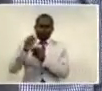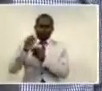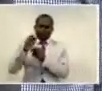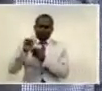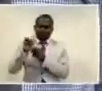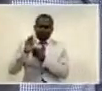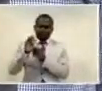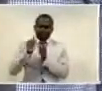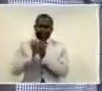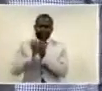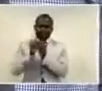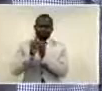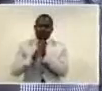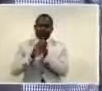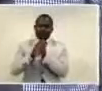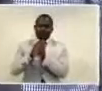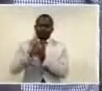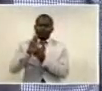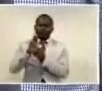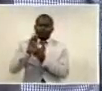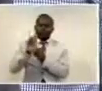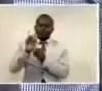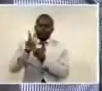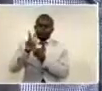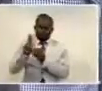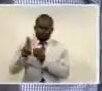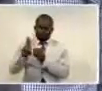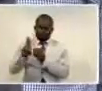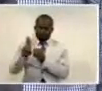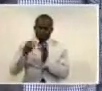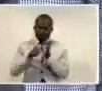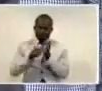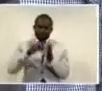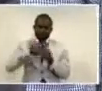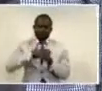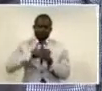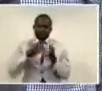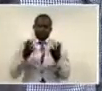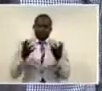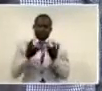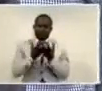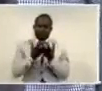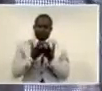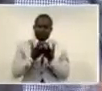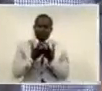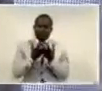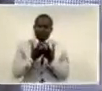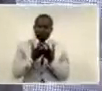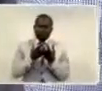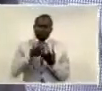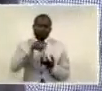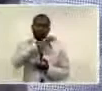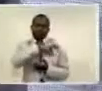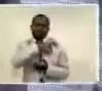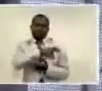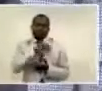ka Rubavu ikibazo cyanjye kijyanye n'ibirarane